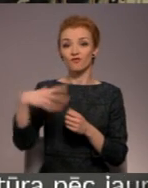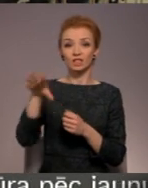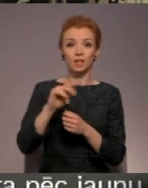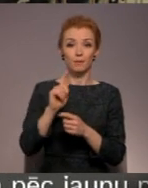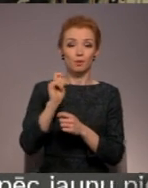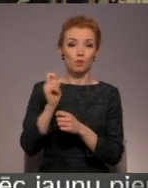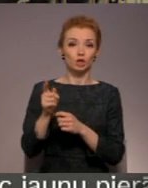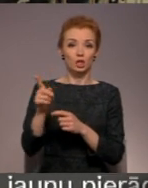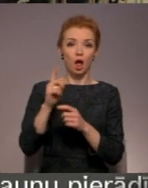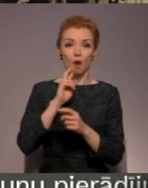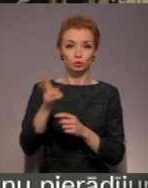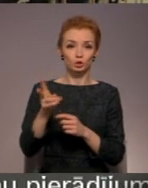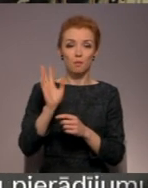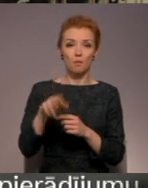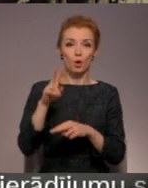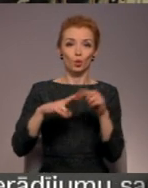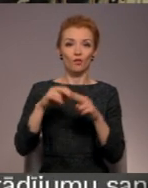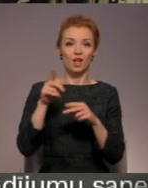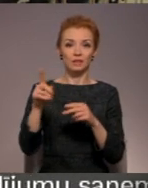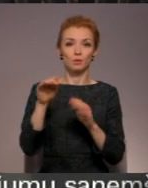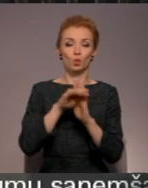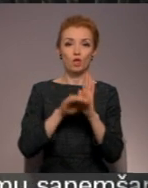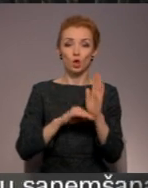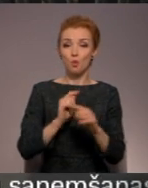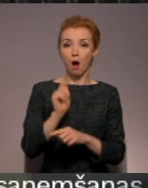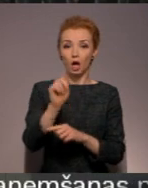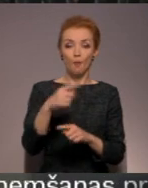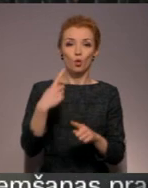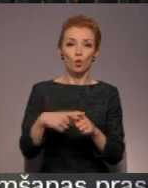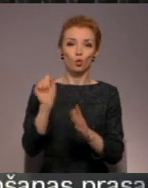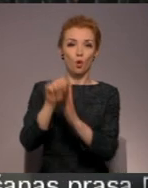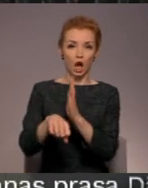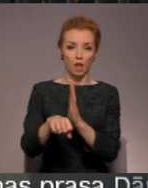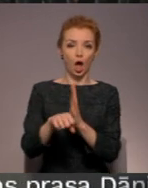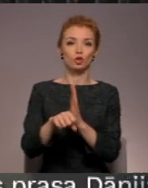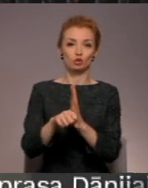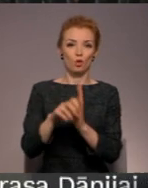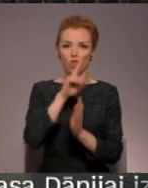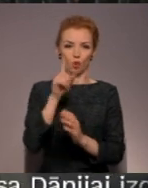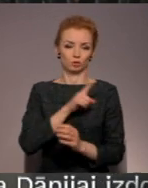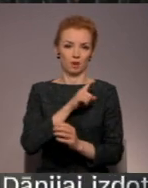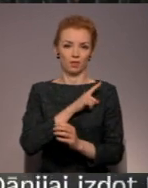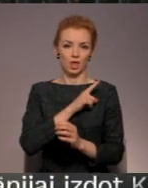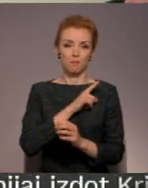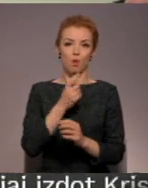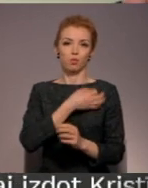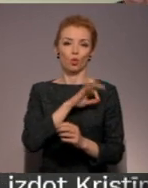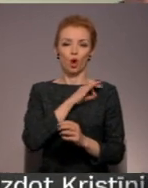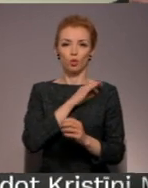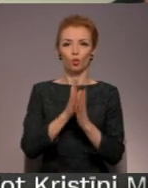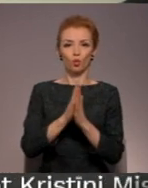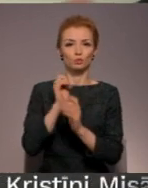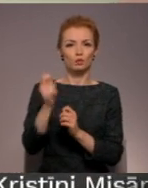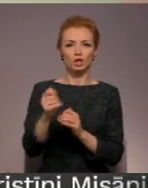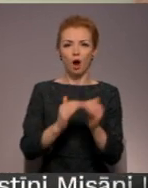izvirzītas apsūdzības par būvniecības noteikumu pārkāpšanu un nonāvēšanu aiz neuzmanības. Prokuratūra lūdza piemērot